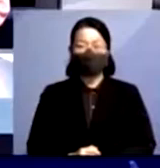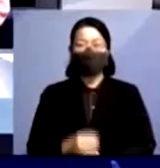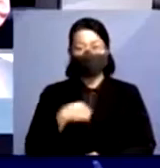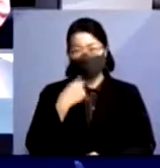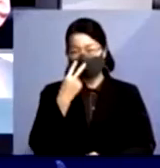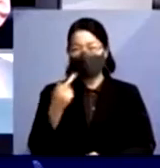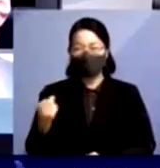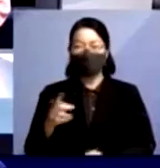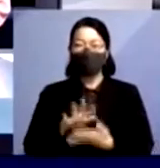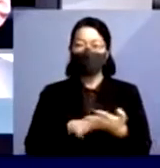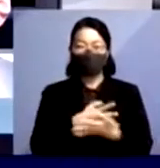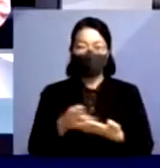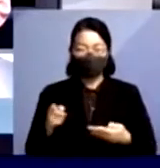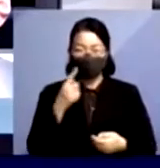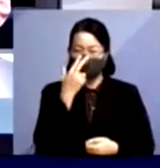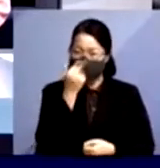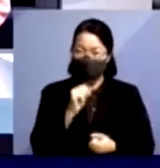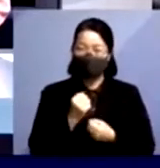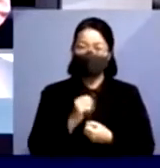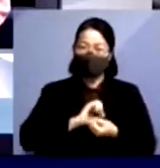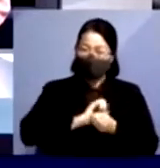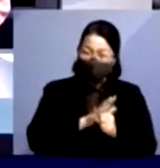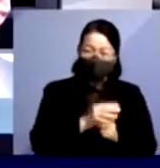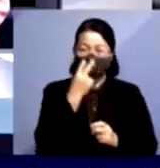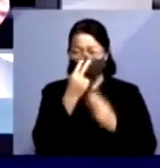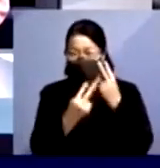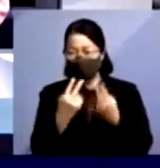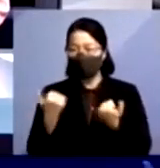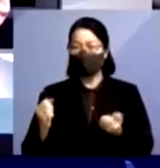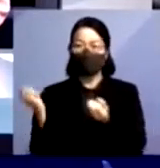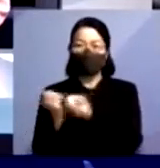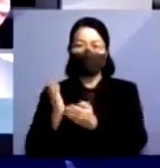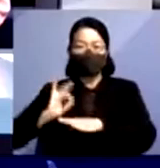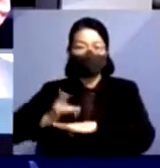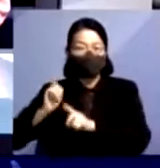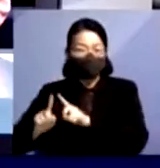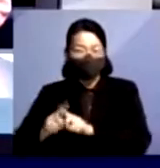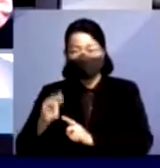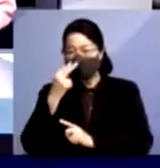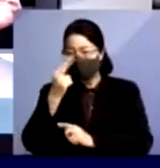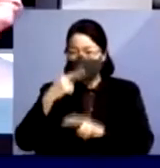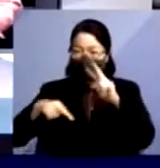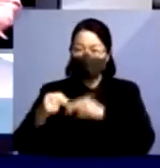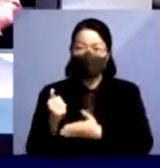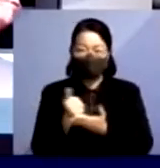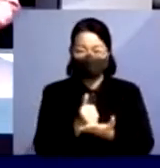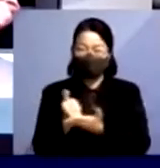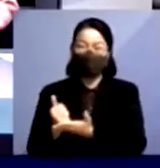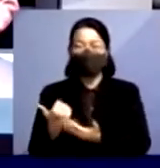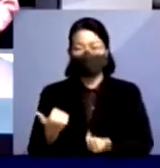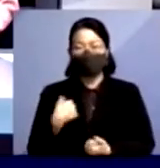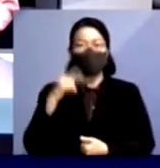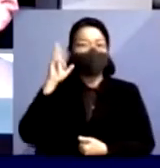ป็นช่วงที่มีการแพร่ระบาดของโควิด19นะฮะไม่เฉพาะน้องๆนักเรียนนักศึกษาเท่านั้นที่จะต้องมาประชุมหรือว่ามาเรียนออนไลน์นะฮะแต่